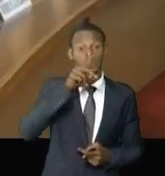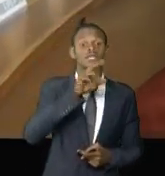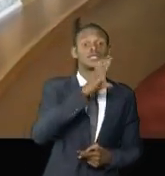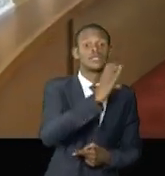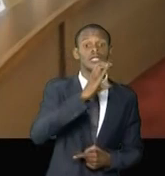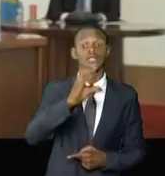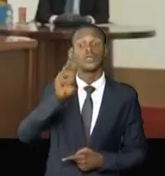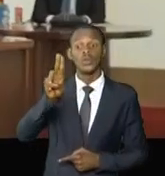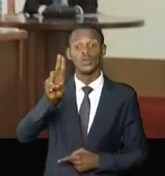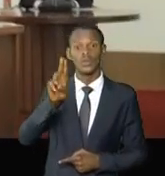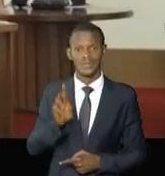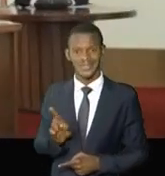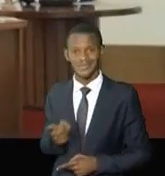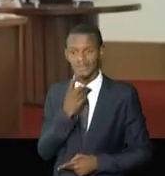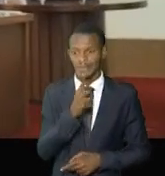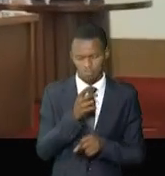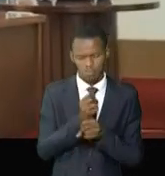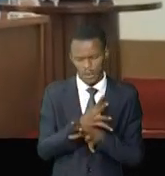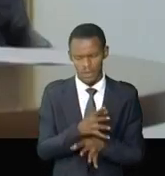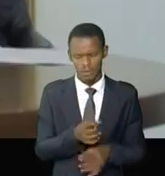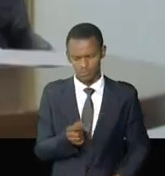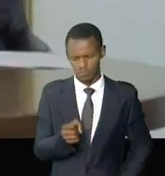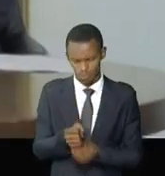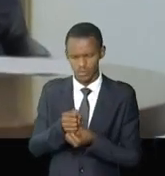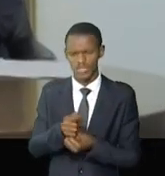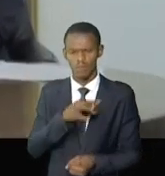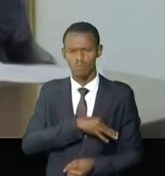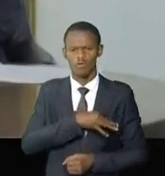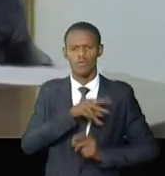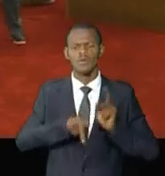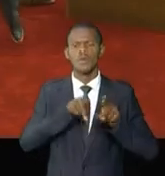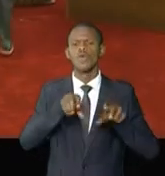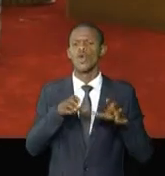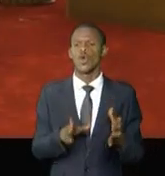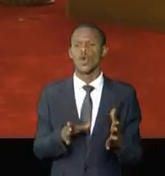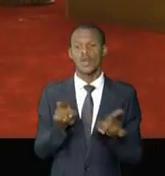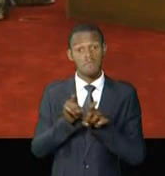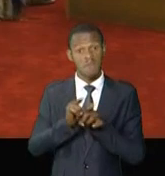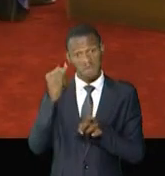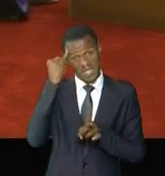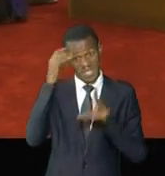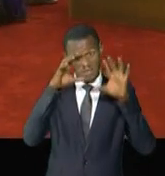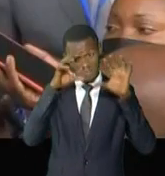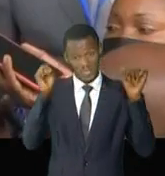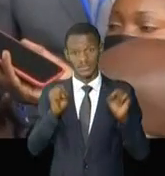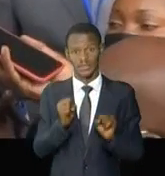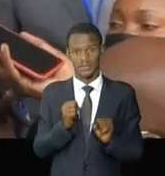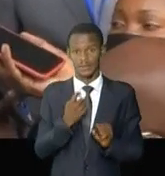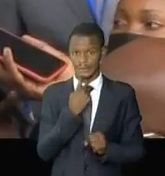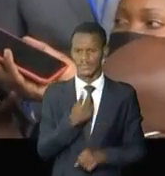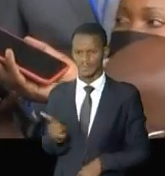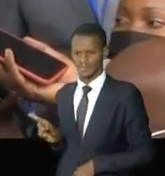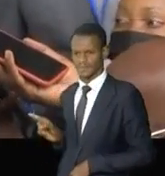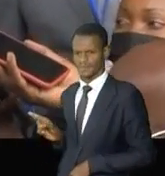travailler pour l'intérêt du peuple congolais selon la vision du président de la République Félix-Antoine Tshisekedi Tshilombo. Nous, nous avons l'ambition